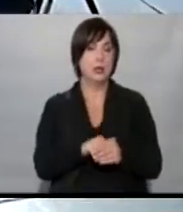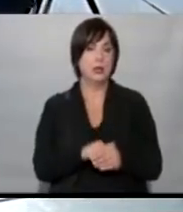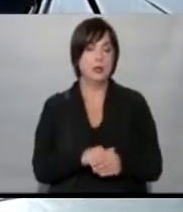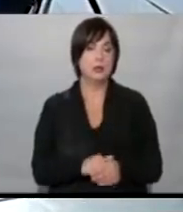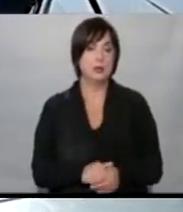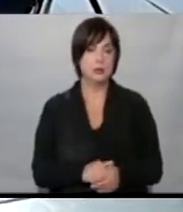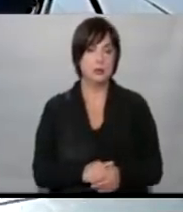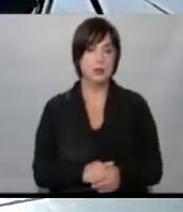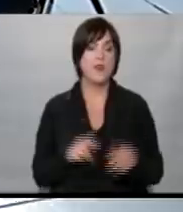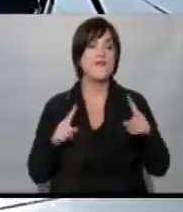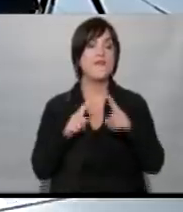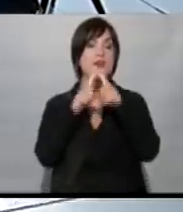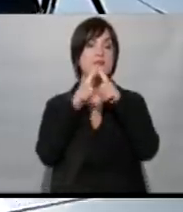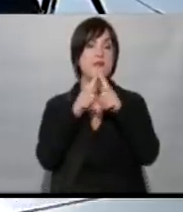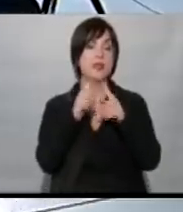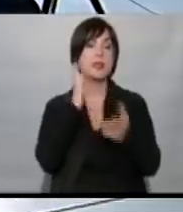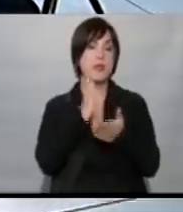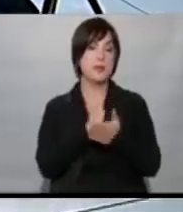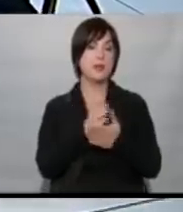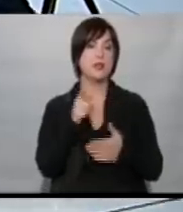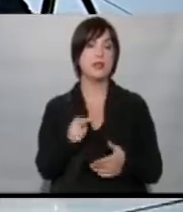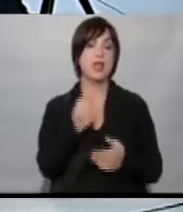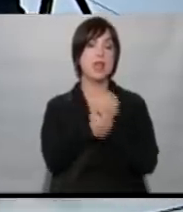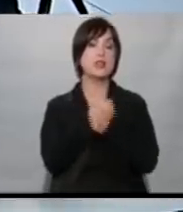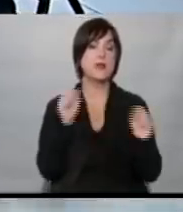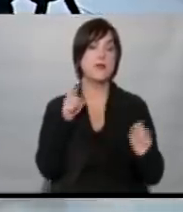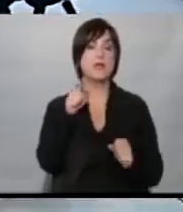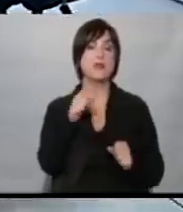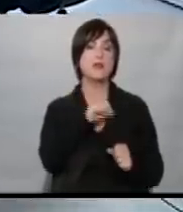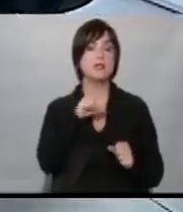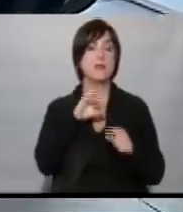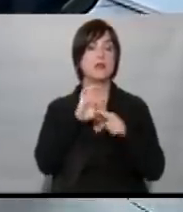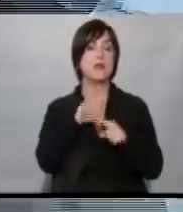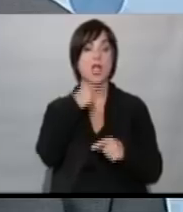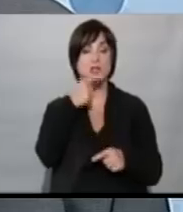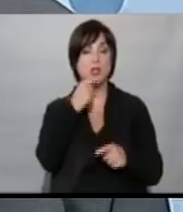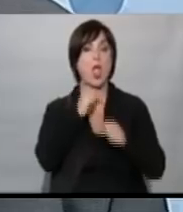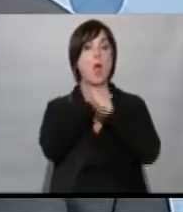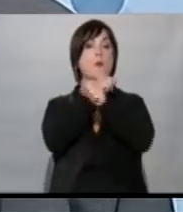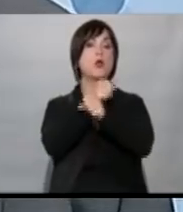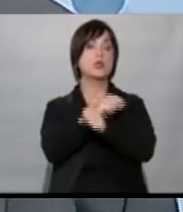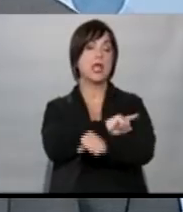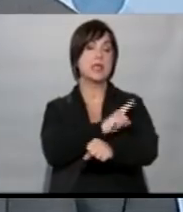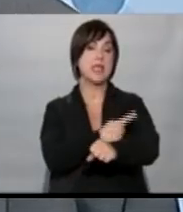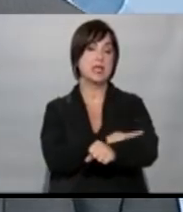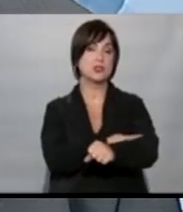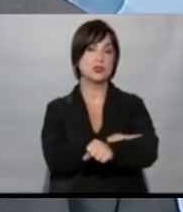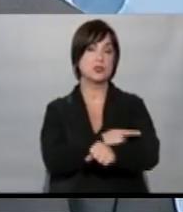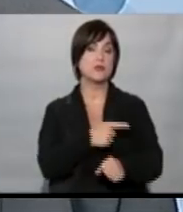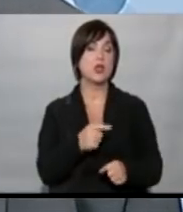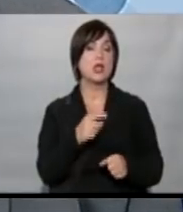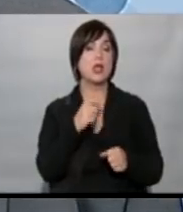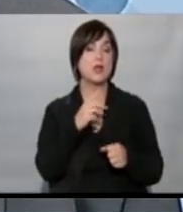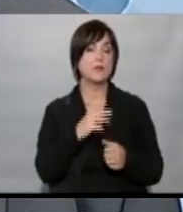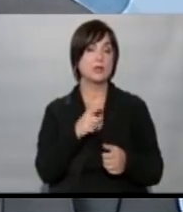вистина врв на би требало да биде врв на еден демократски избор. Вие самиот вовед на емисијата кажавте дека бојкотот е најсилното